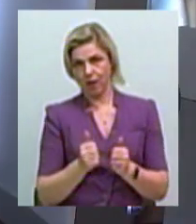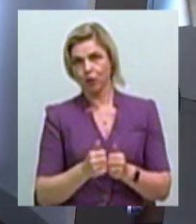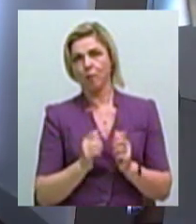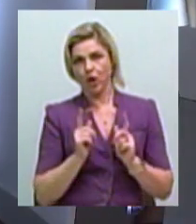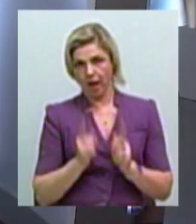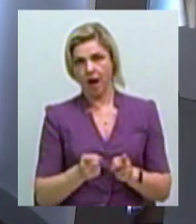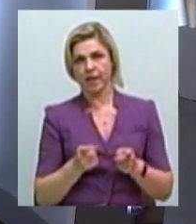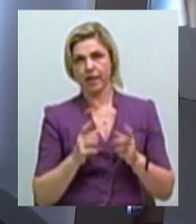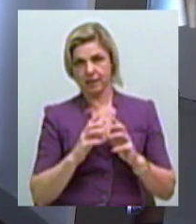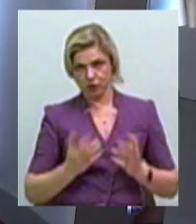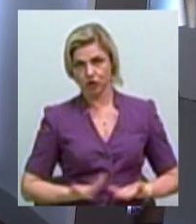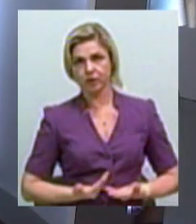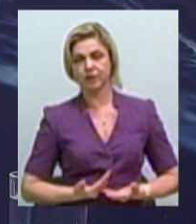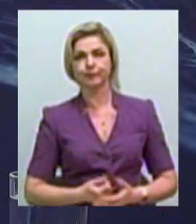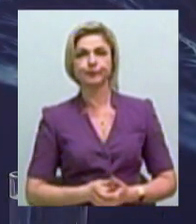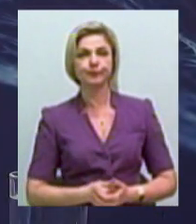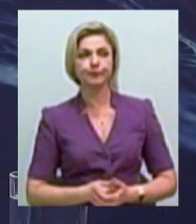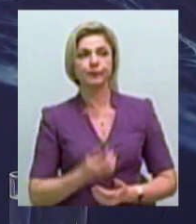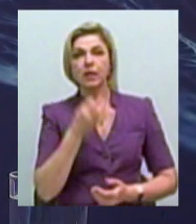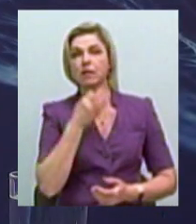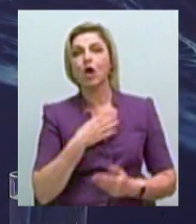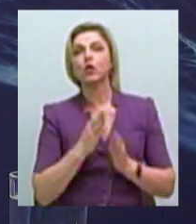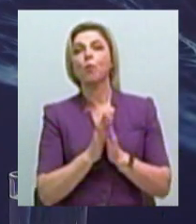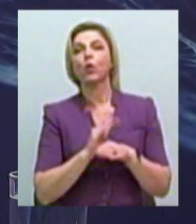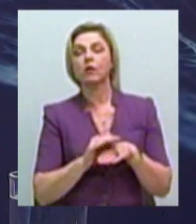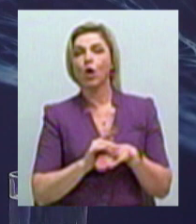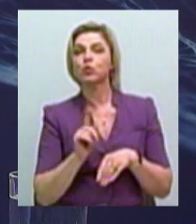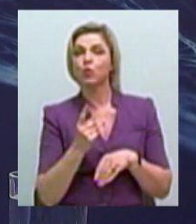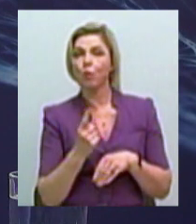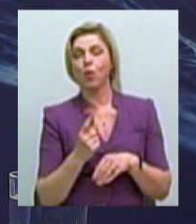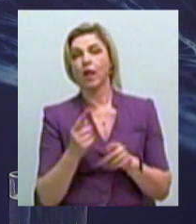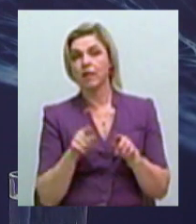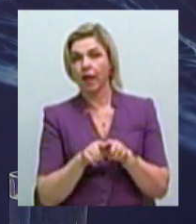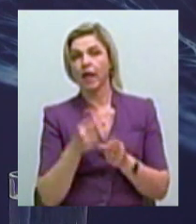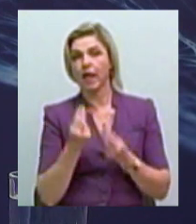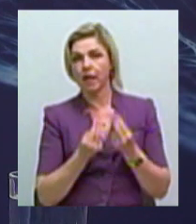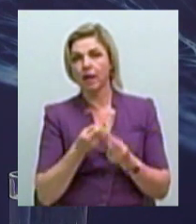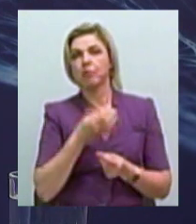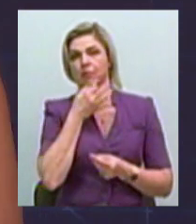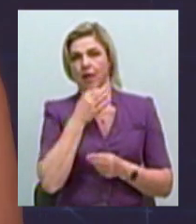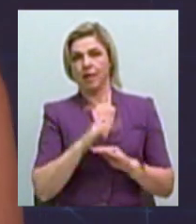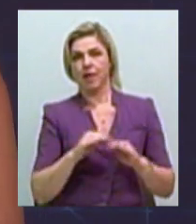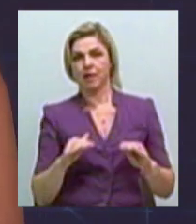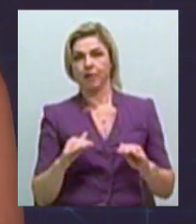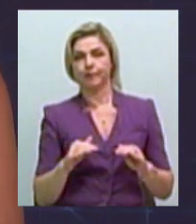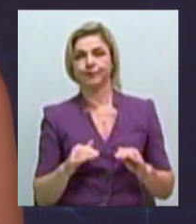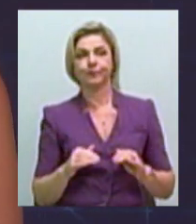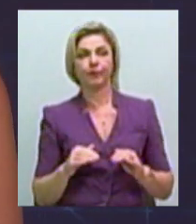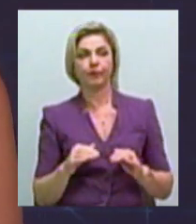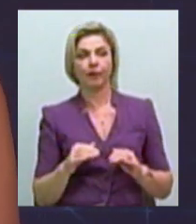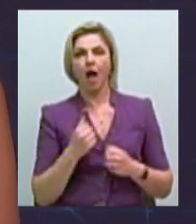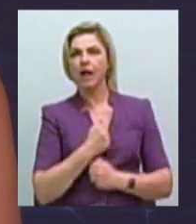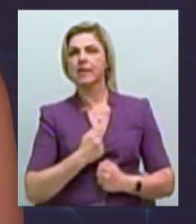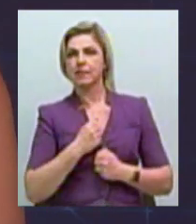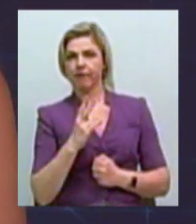світ. А скажіть, будь ласка, чому саме такі ігри приваблюють дітей і підлітків? Такі ігри